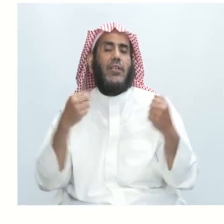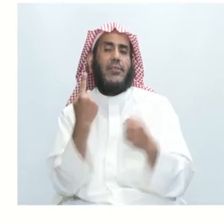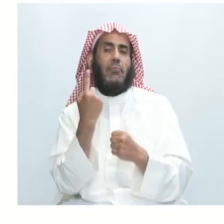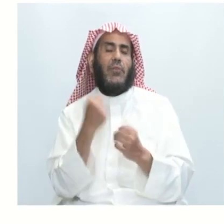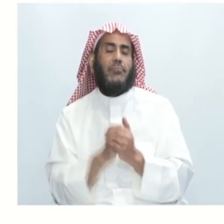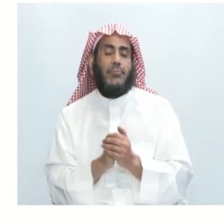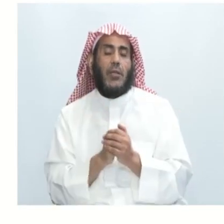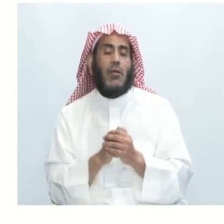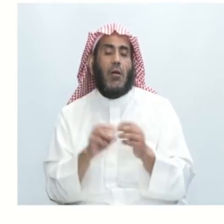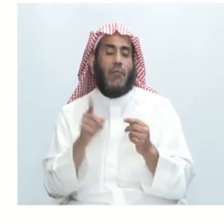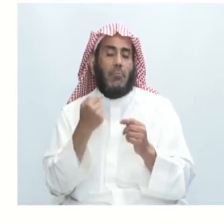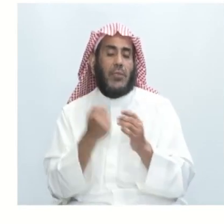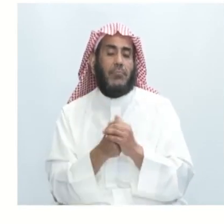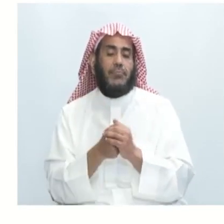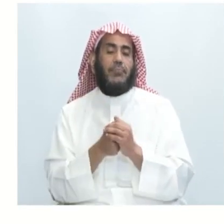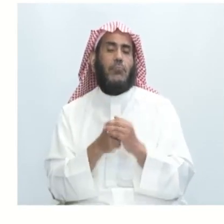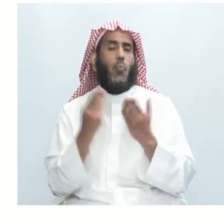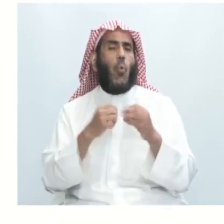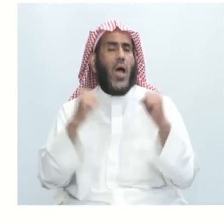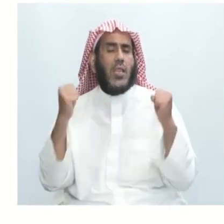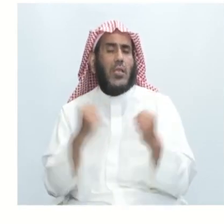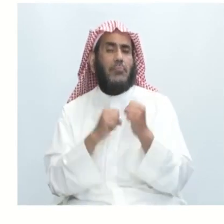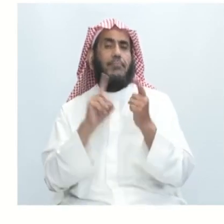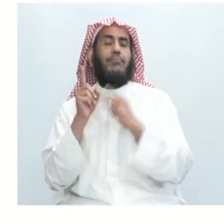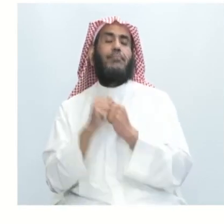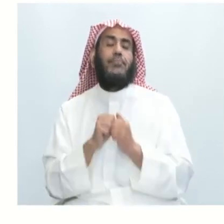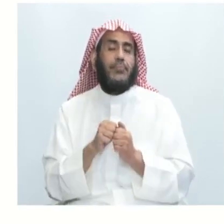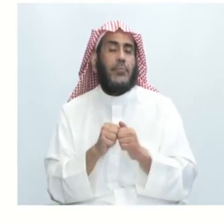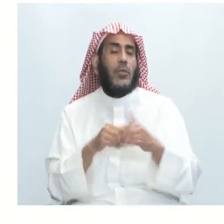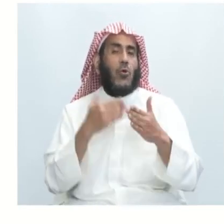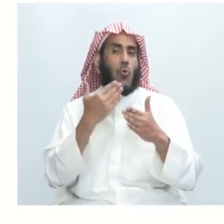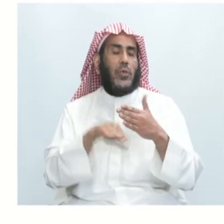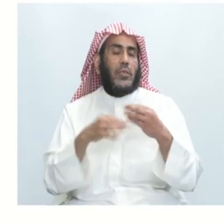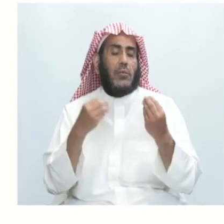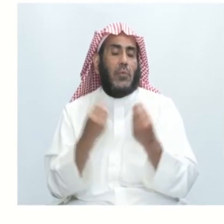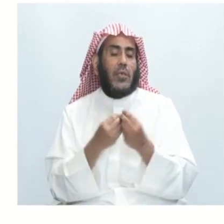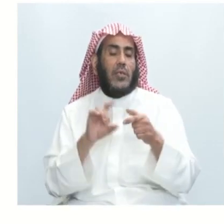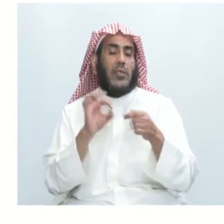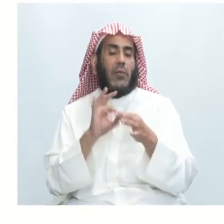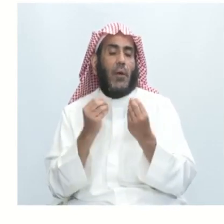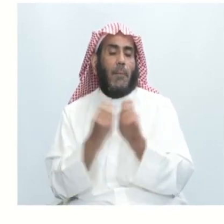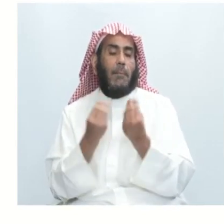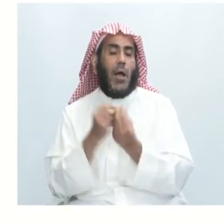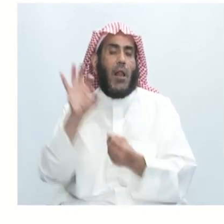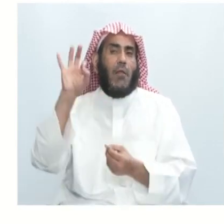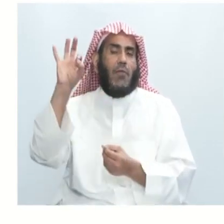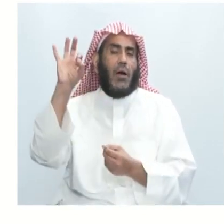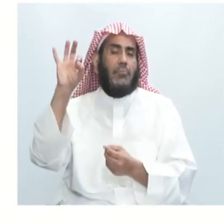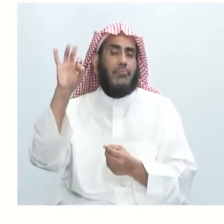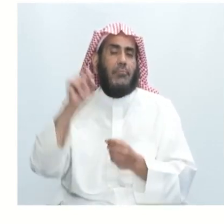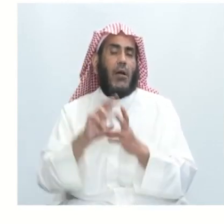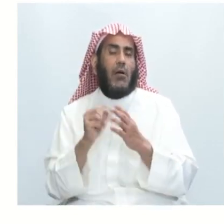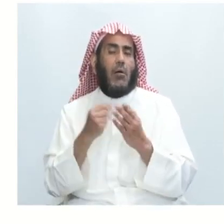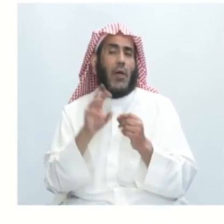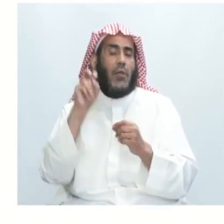هنا في البدء والوسط مع اتفق مع مع الفاء يعني كتابه